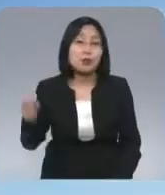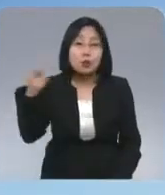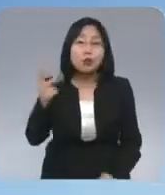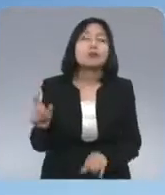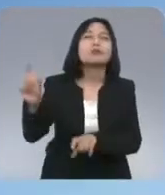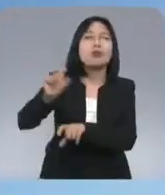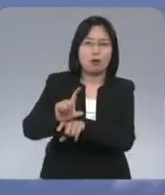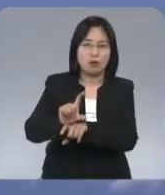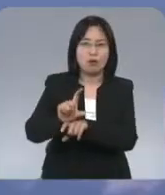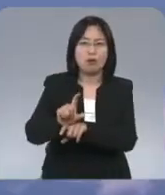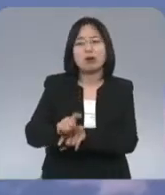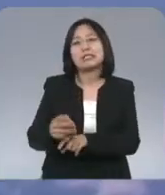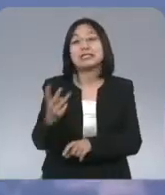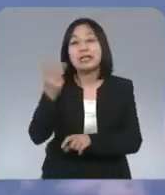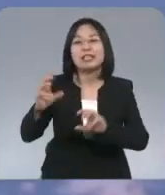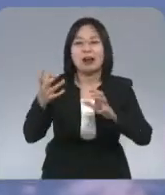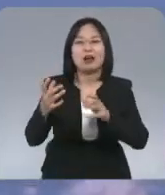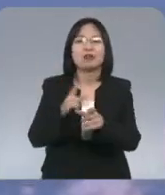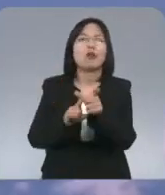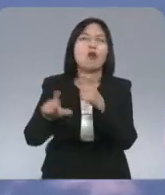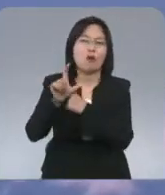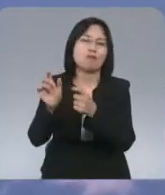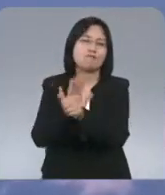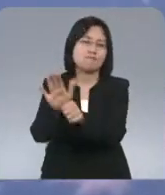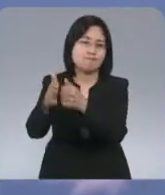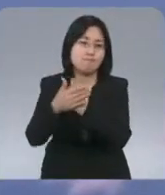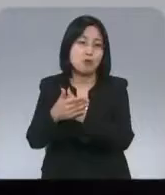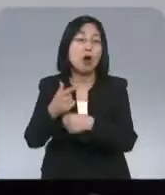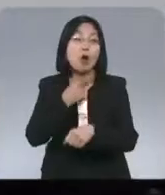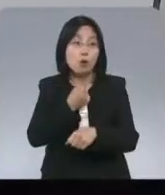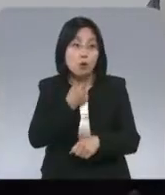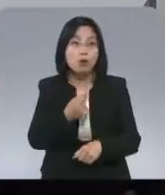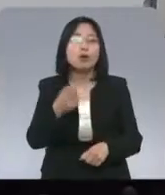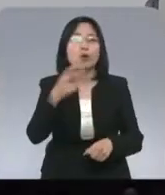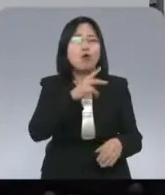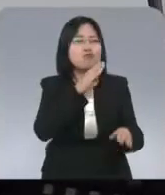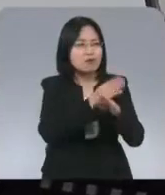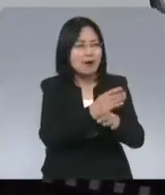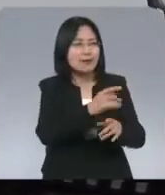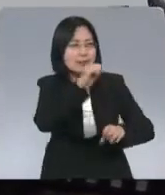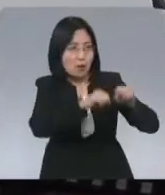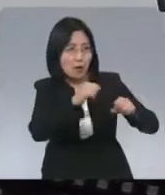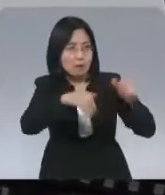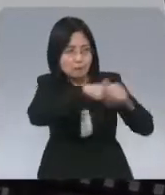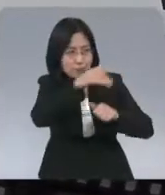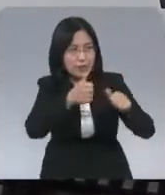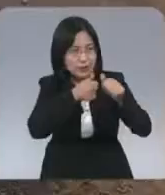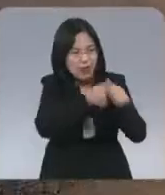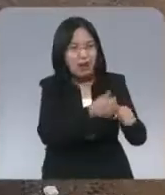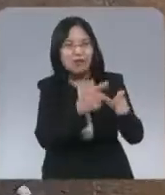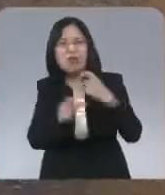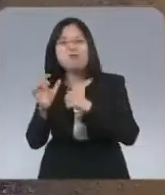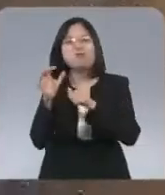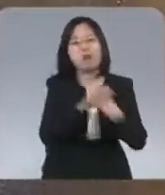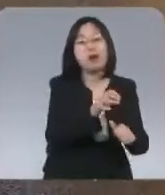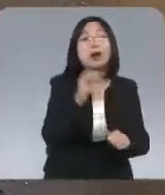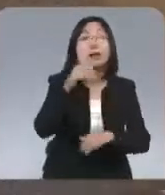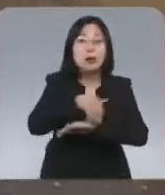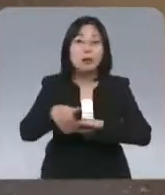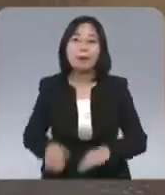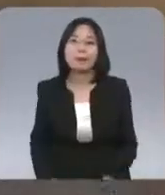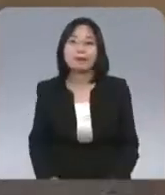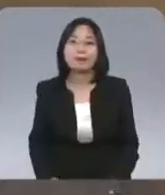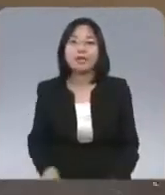sie beschlossen übungen zur raketen warnung und zur detektion und nachverfolgung ballistischer raketen auf regelmäßiger